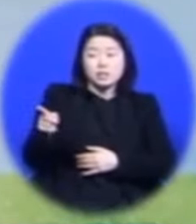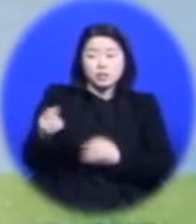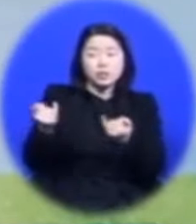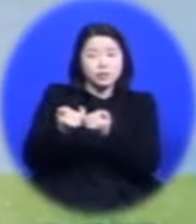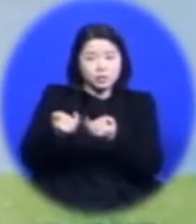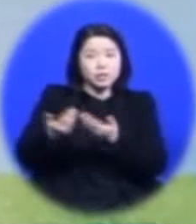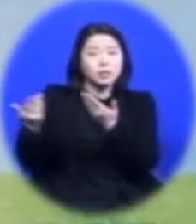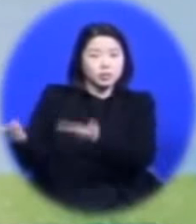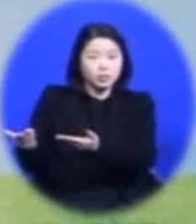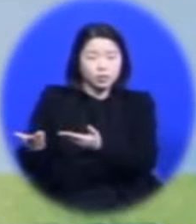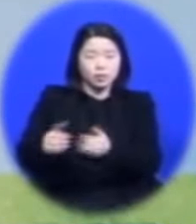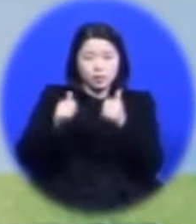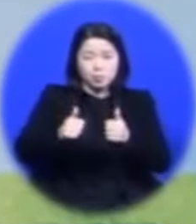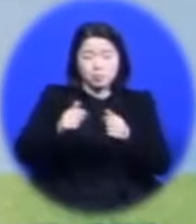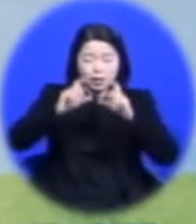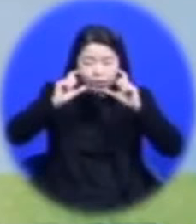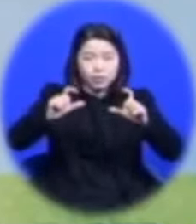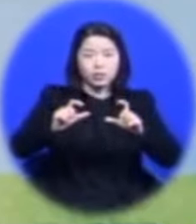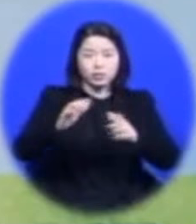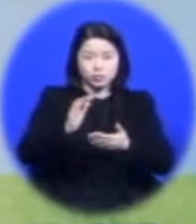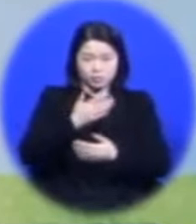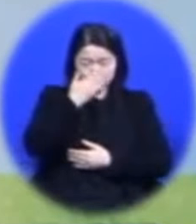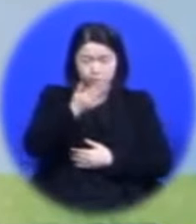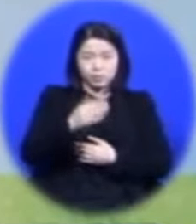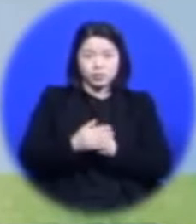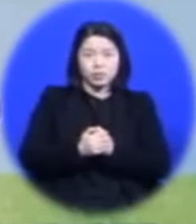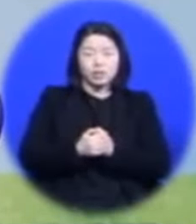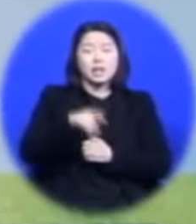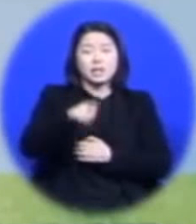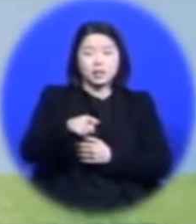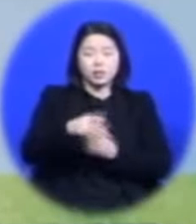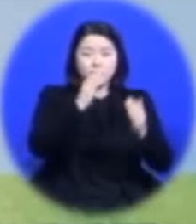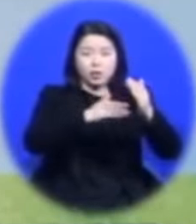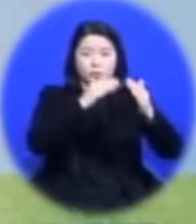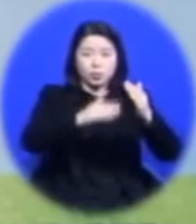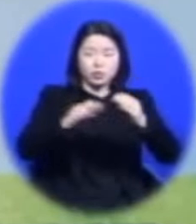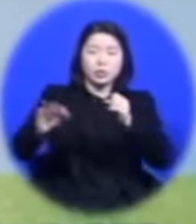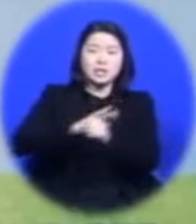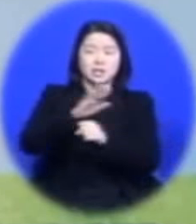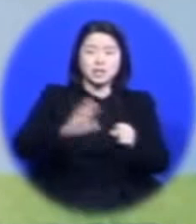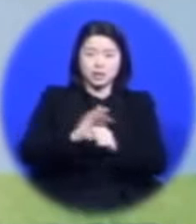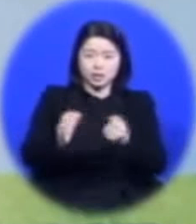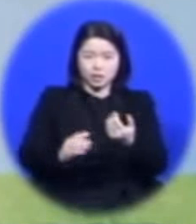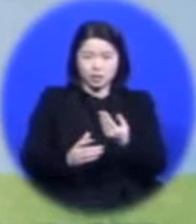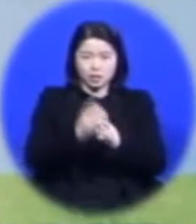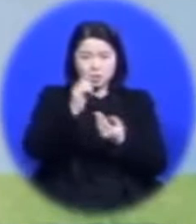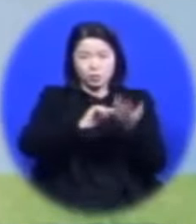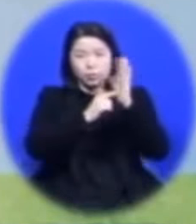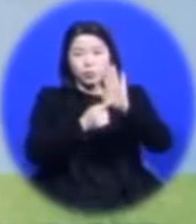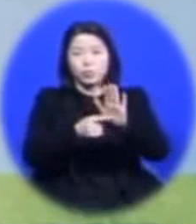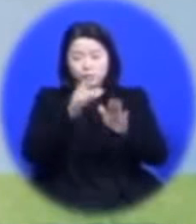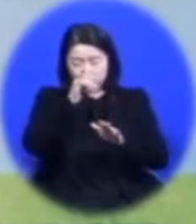판단 판결을 내린 거죠 여기에 공의와 사랑이 같이 드러나요